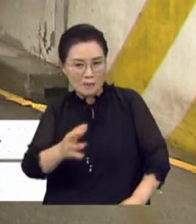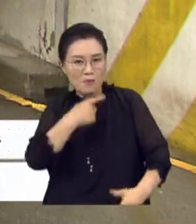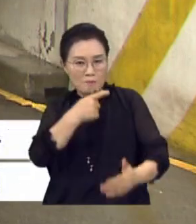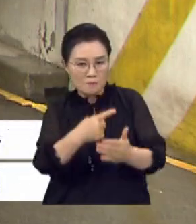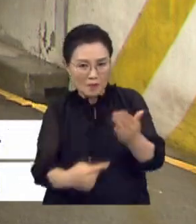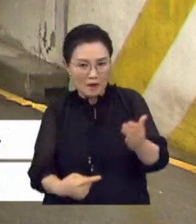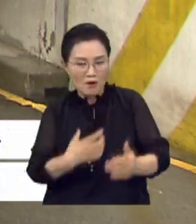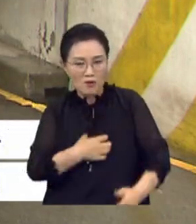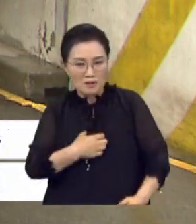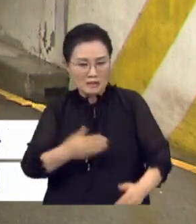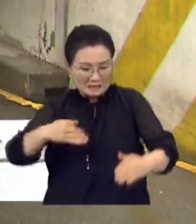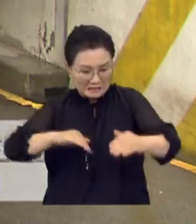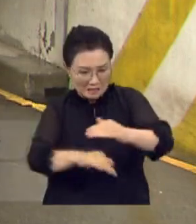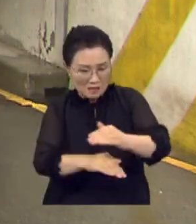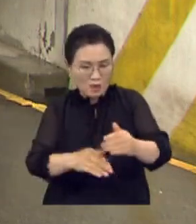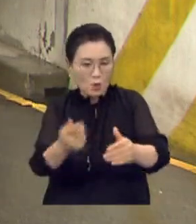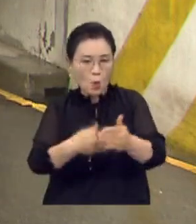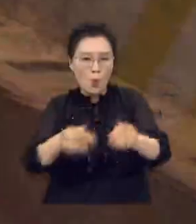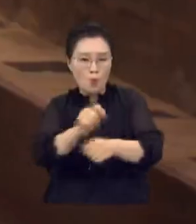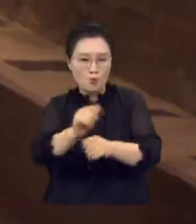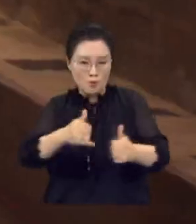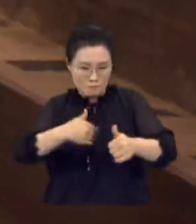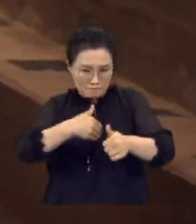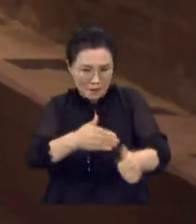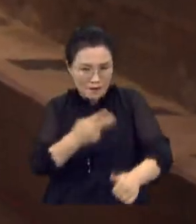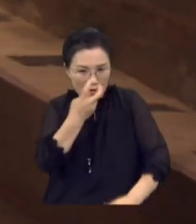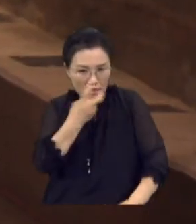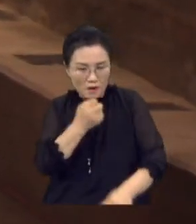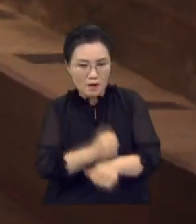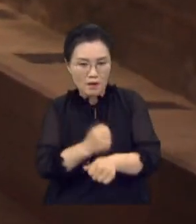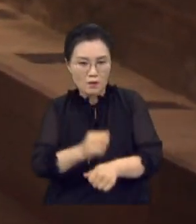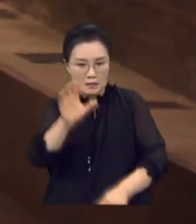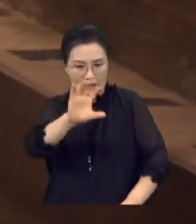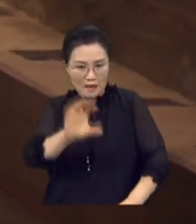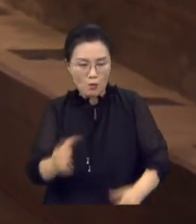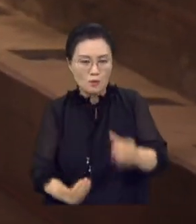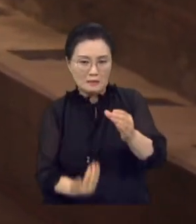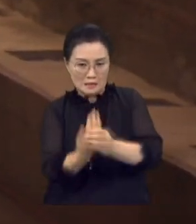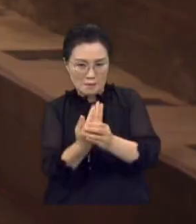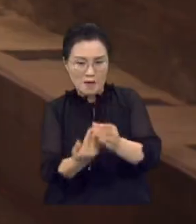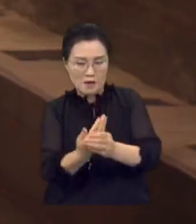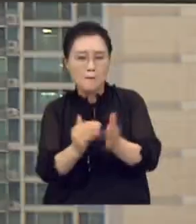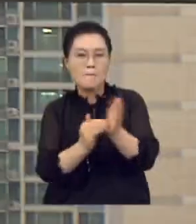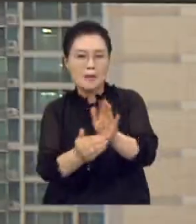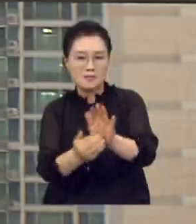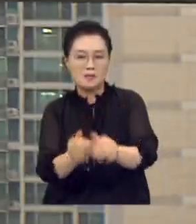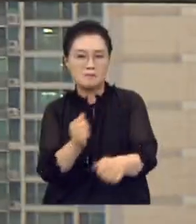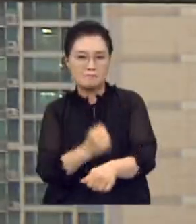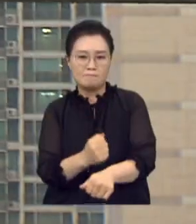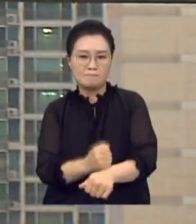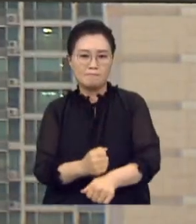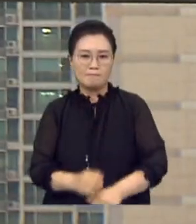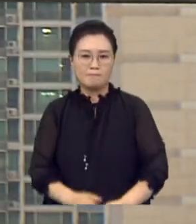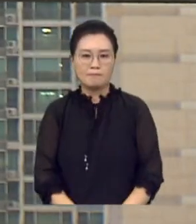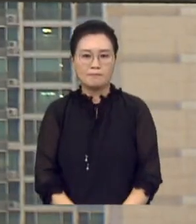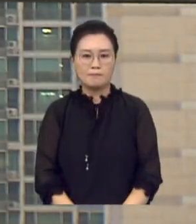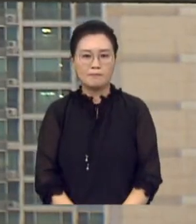초량 지하차도 의 공무원을 배치하는 등 사고 재발 방지에 나섰습니다 회의에는 강소